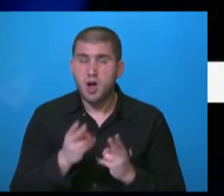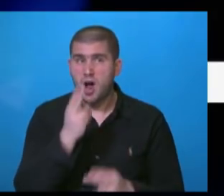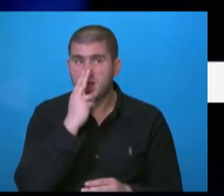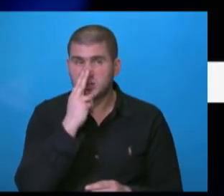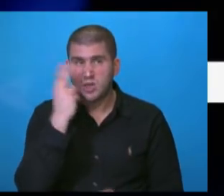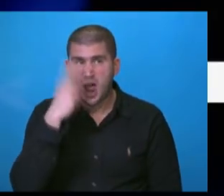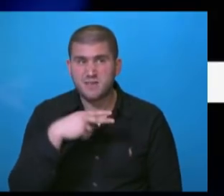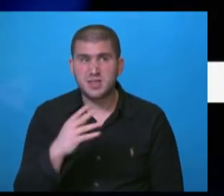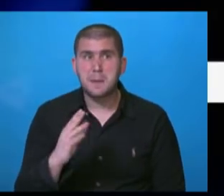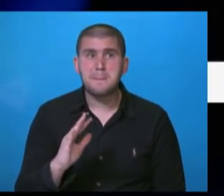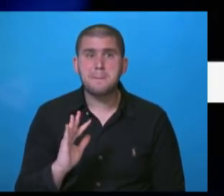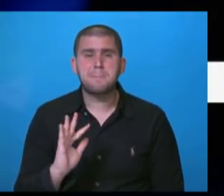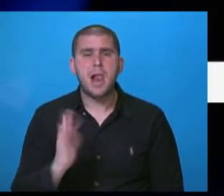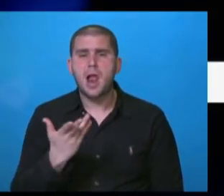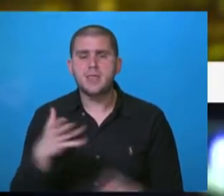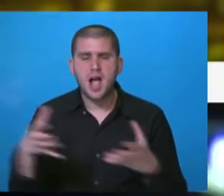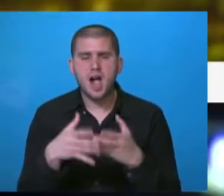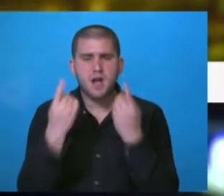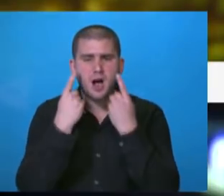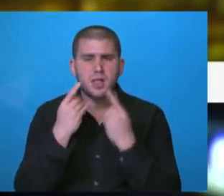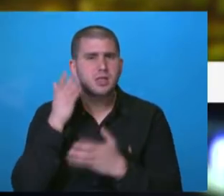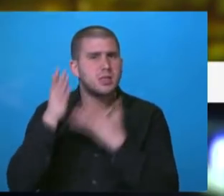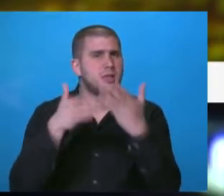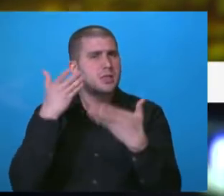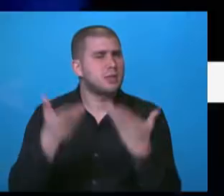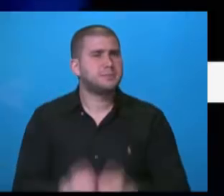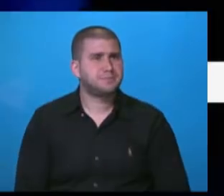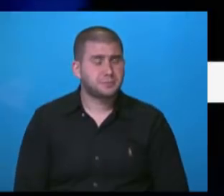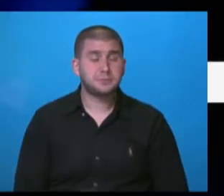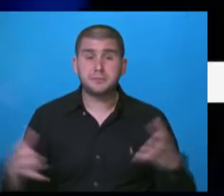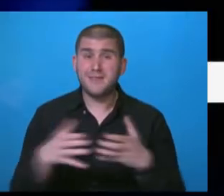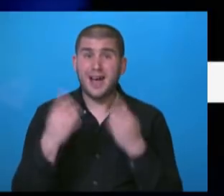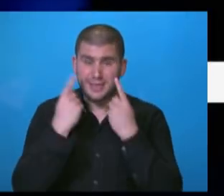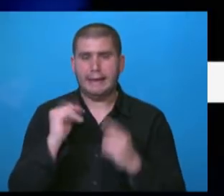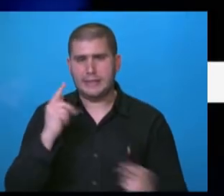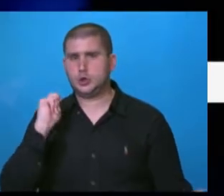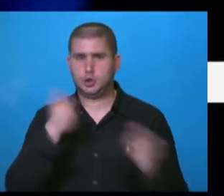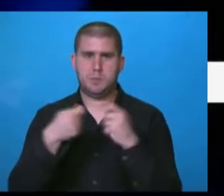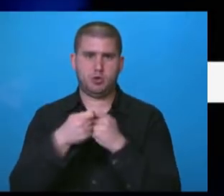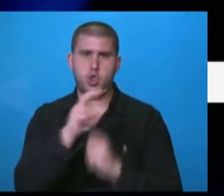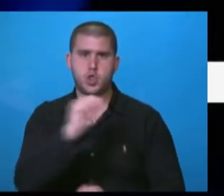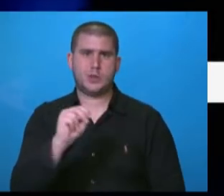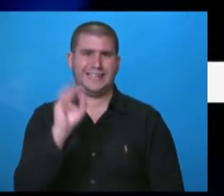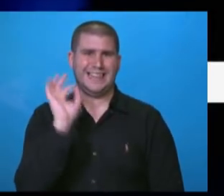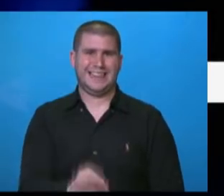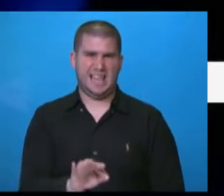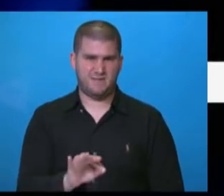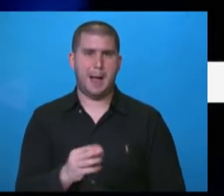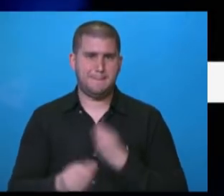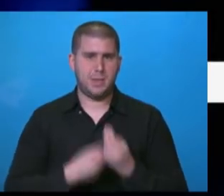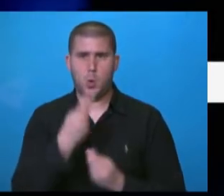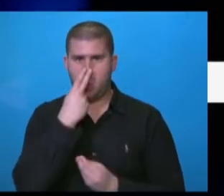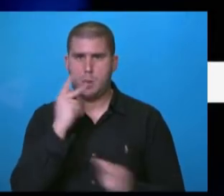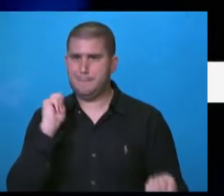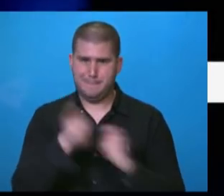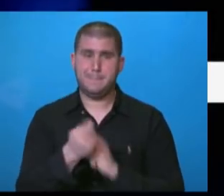להבין לאן החברה החרדית הולכת כשדברים כאלה מתפרסמים? החברה החרדית כן עוברת שינוי בנושא של תקיפות מיניות, רואים את זה בכל מקום ובכל זמן